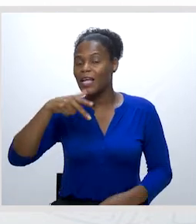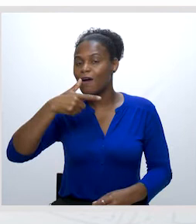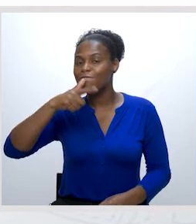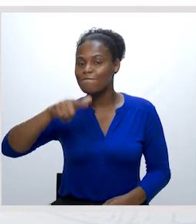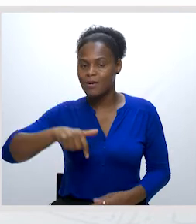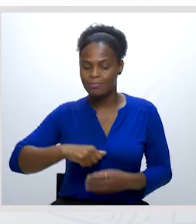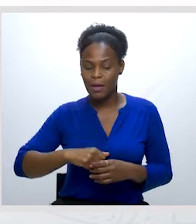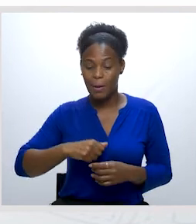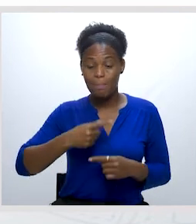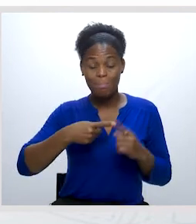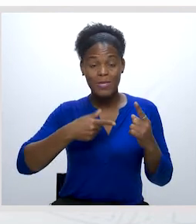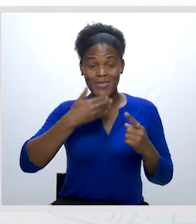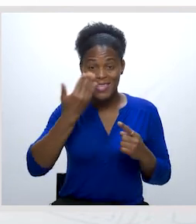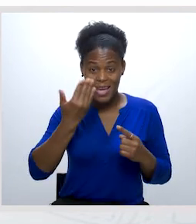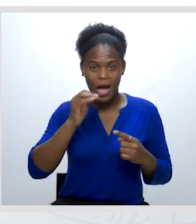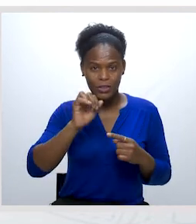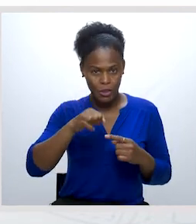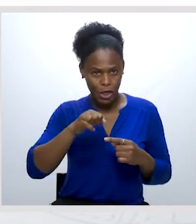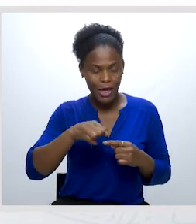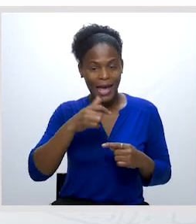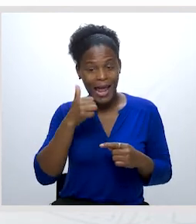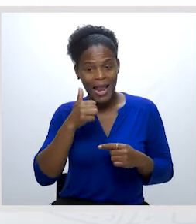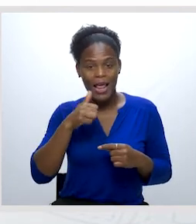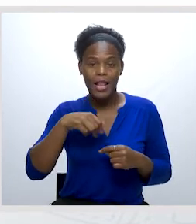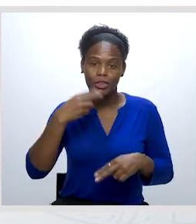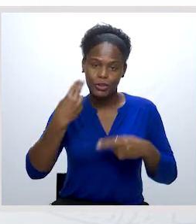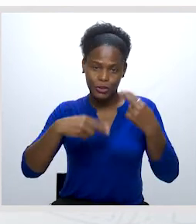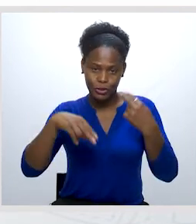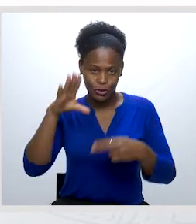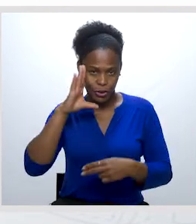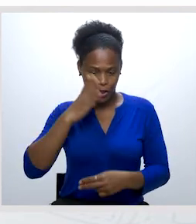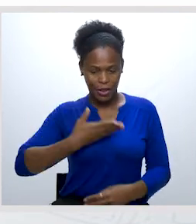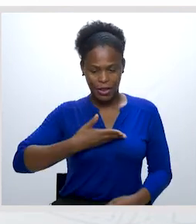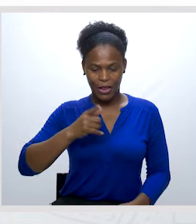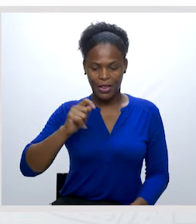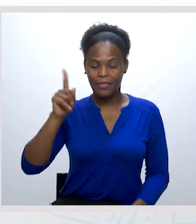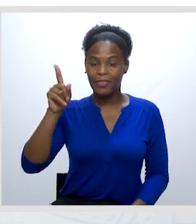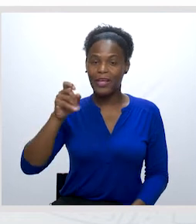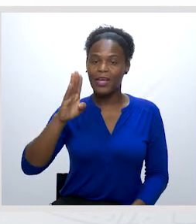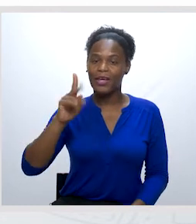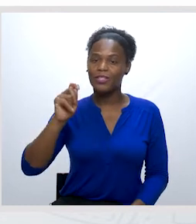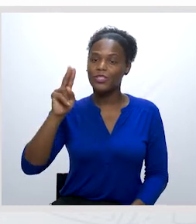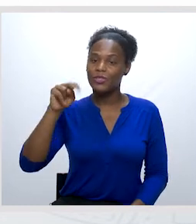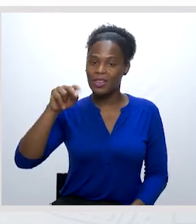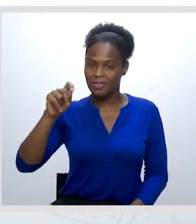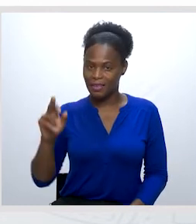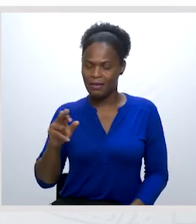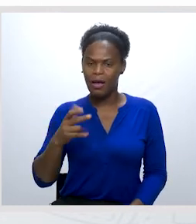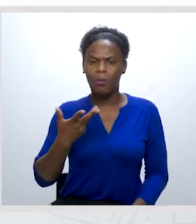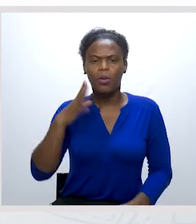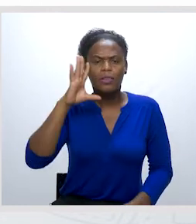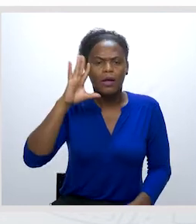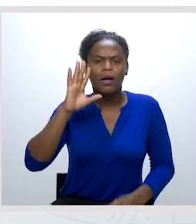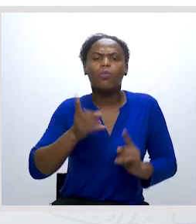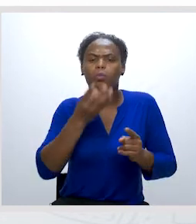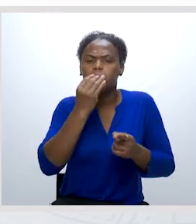voilà, le déjeuner. Ils déjeunent. Finalement, l'après-midi, quel est le repas?